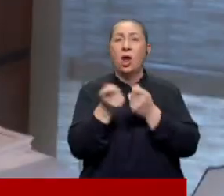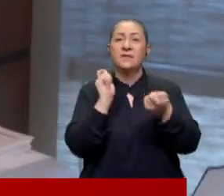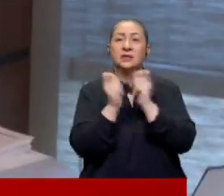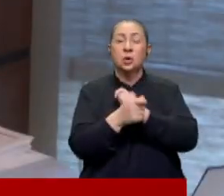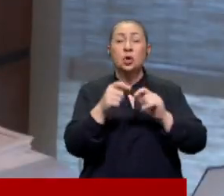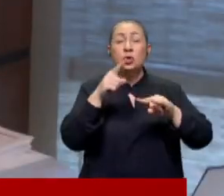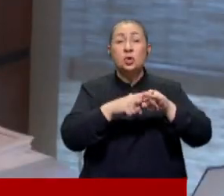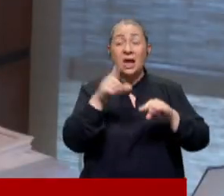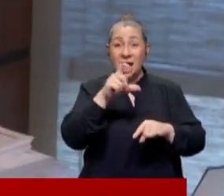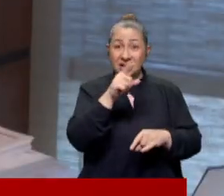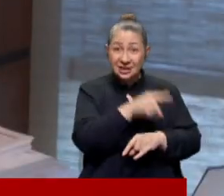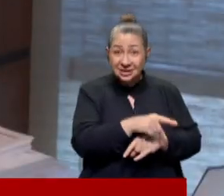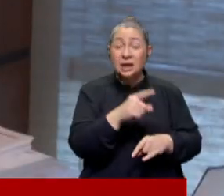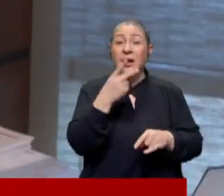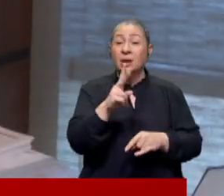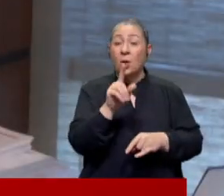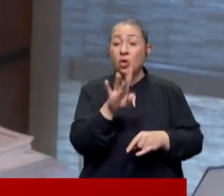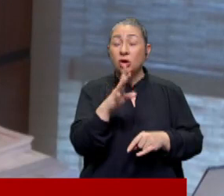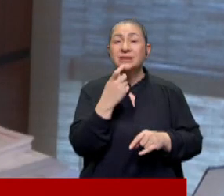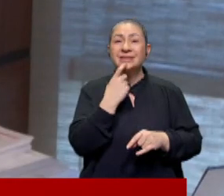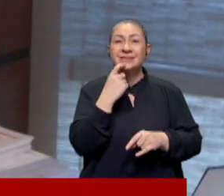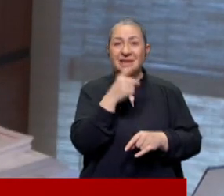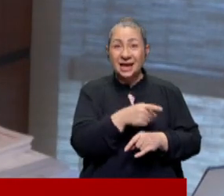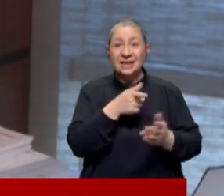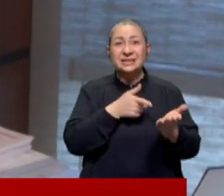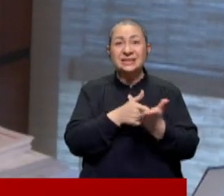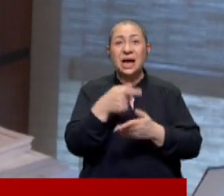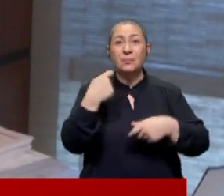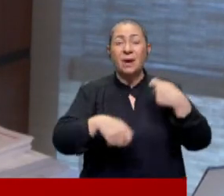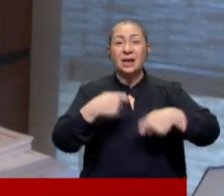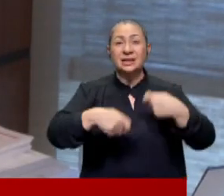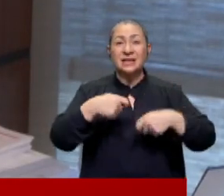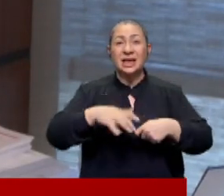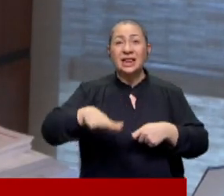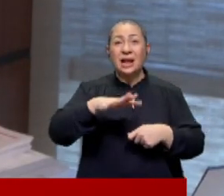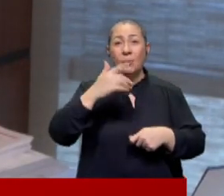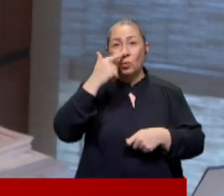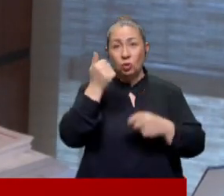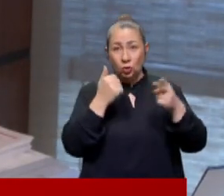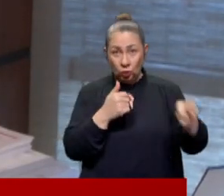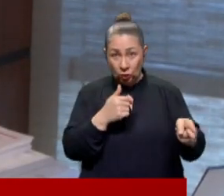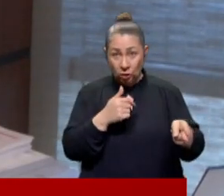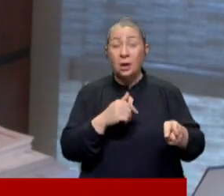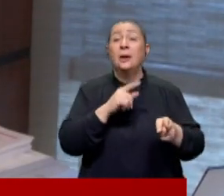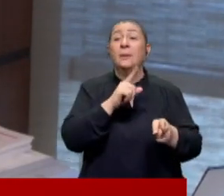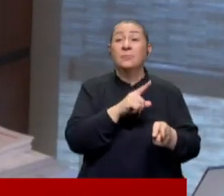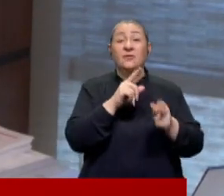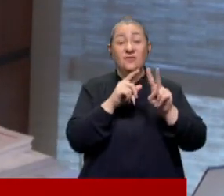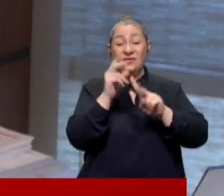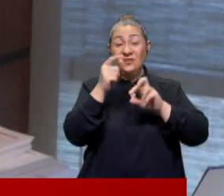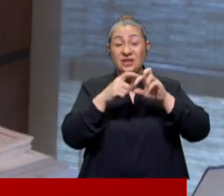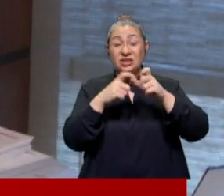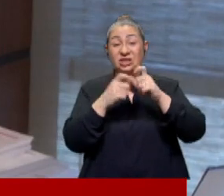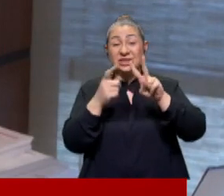değişimine. Hüseyin Aydın 2014 yılında Ziraat Bankası Genel Müdürü'yken Virgin